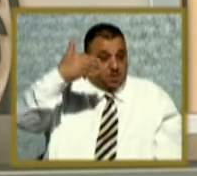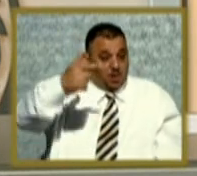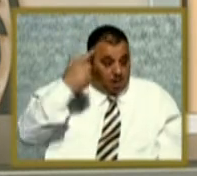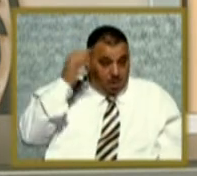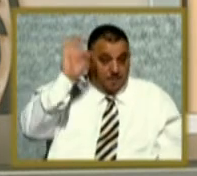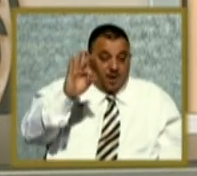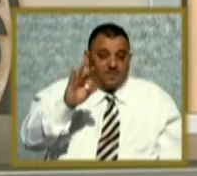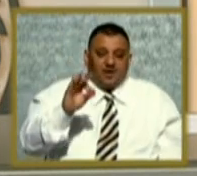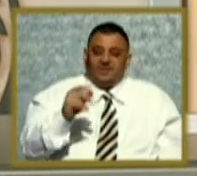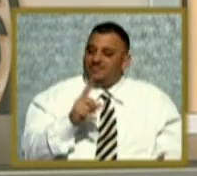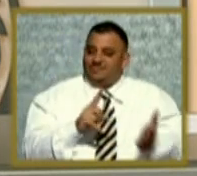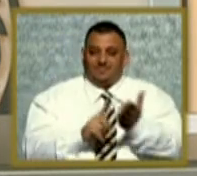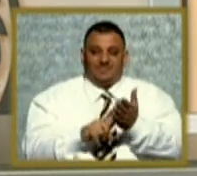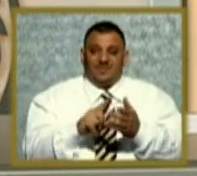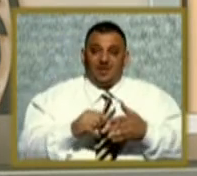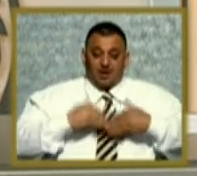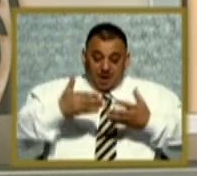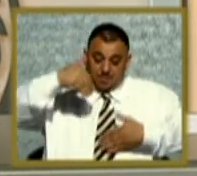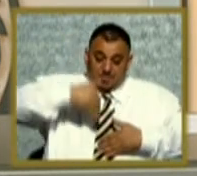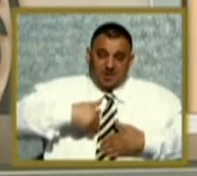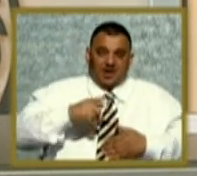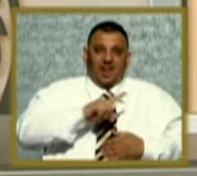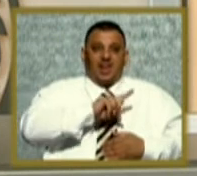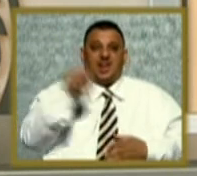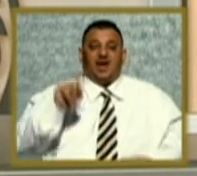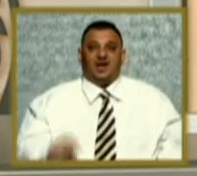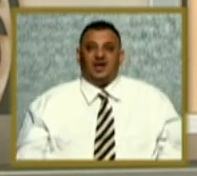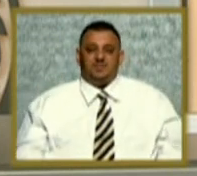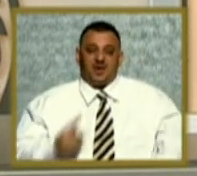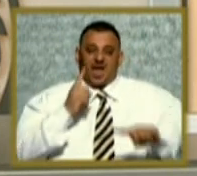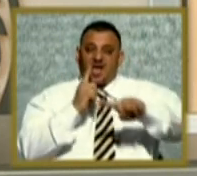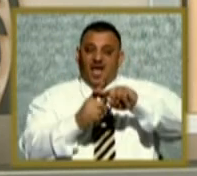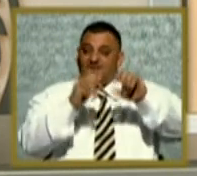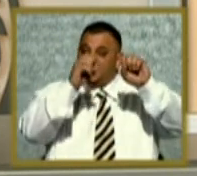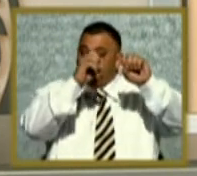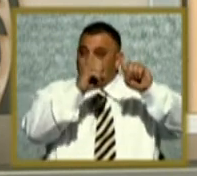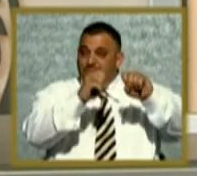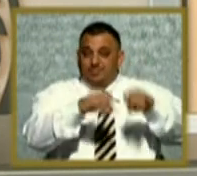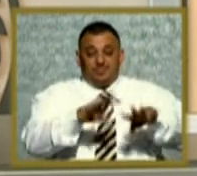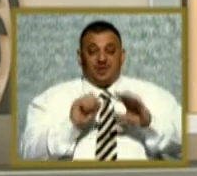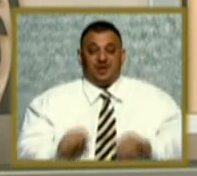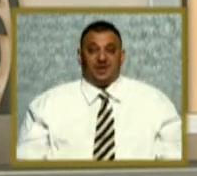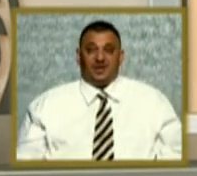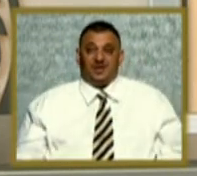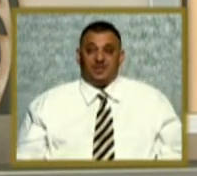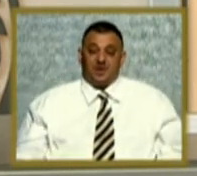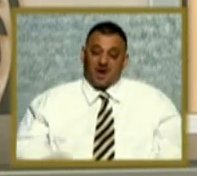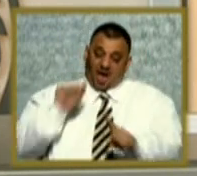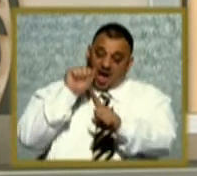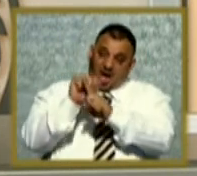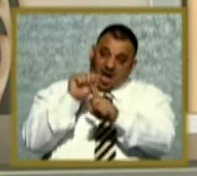ما في الغد ويعلم ما في الأرحام ويعلم ما في كذا فهذا كفر بالله رب العالمين، لأن مما اختص الله جل